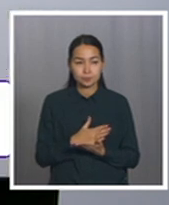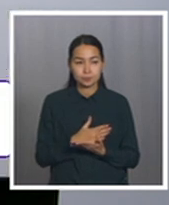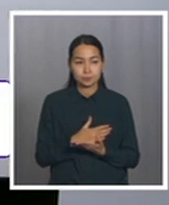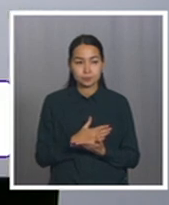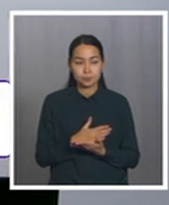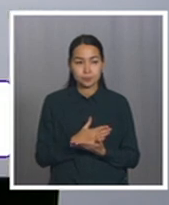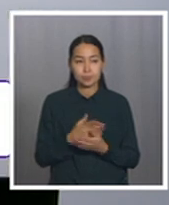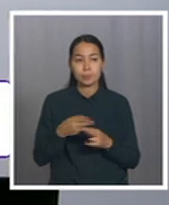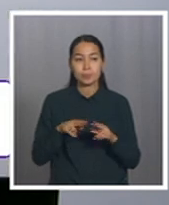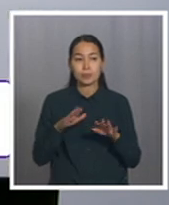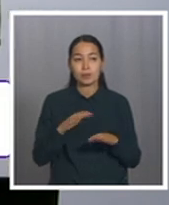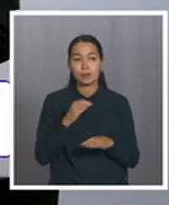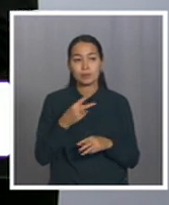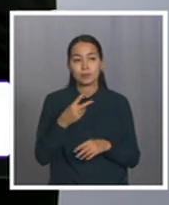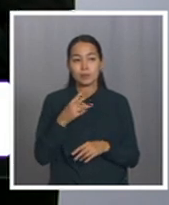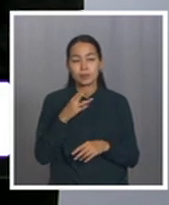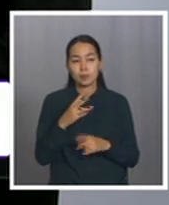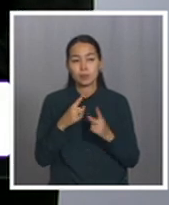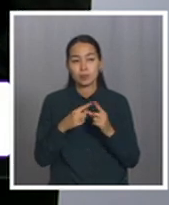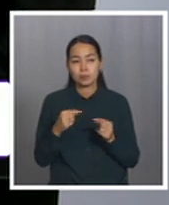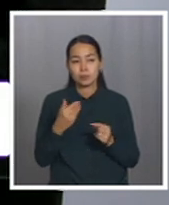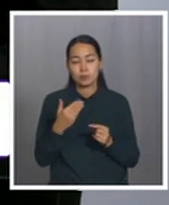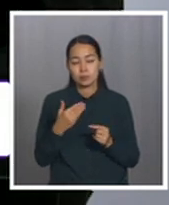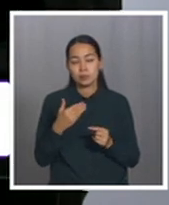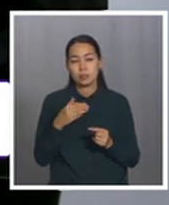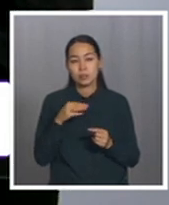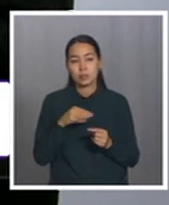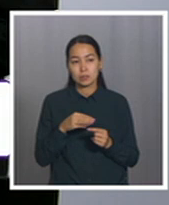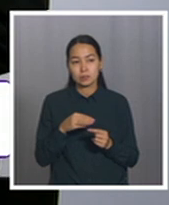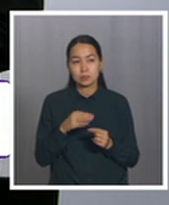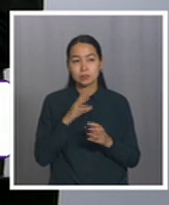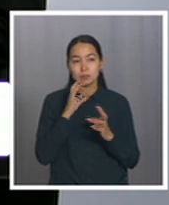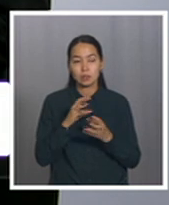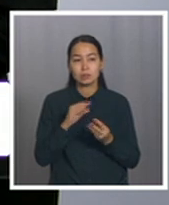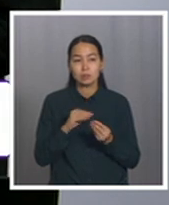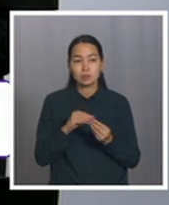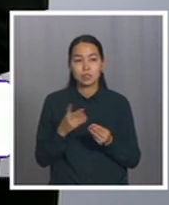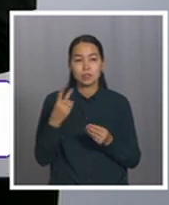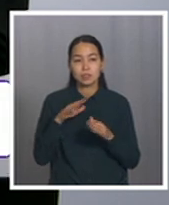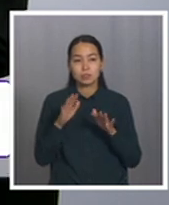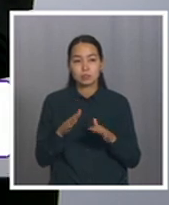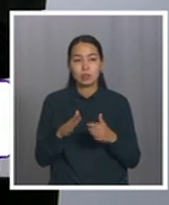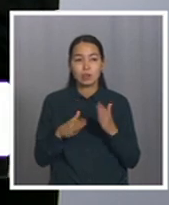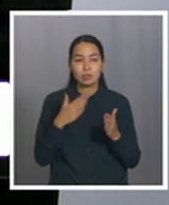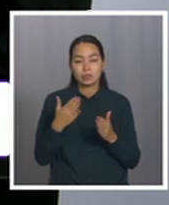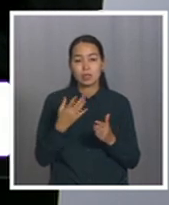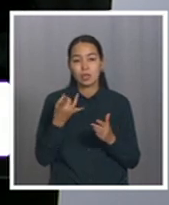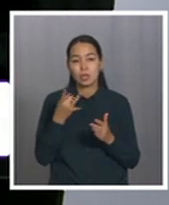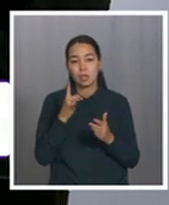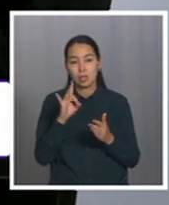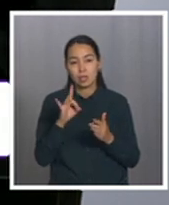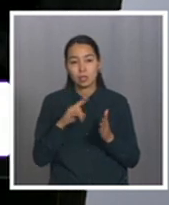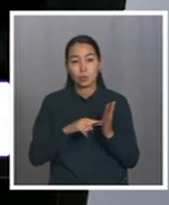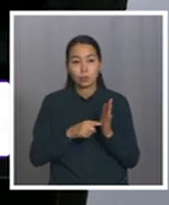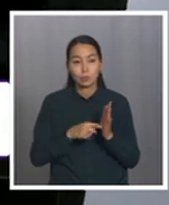Осы жерден біз F тең M дельта V бөлінген дельта Т деп жасақ болады. Екі жағында R-ға көбейтсек, FR тең болады